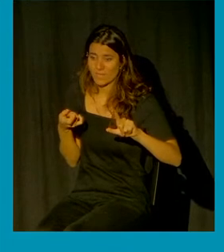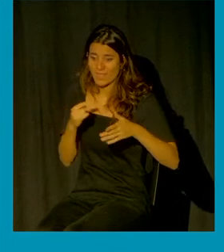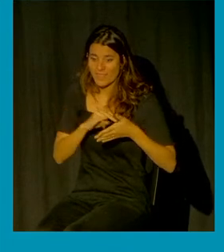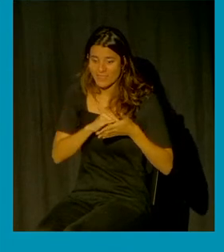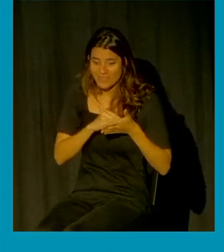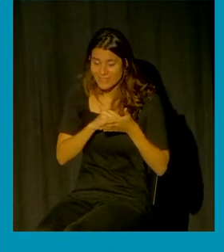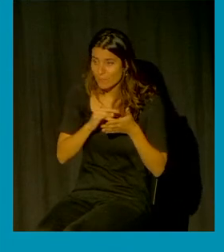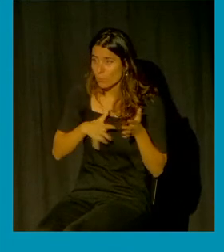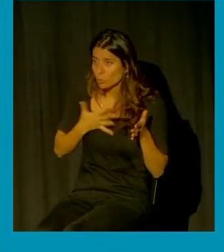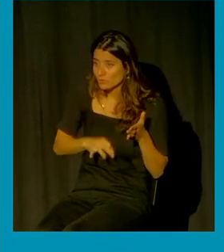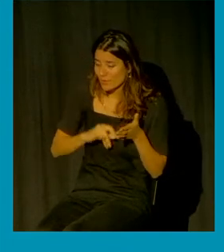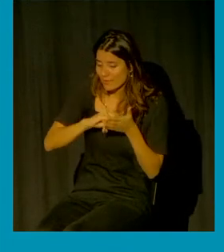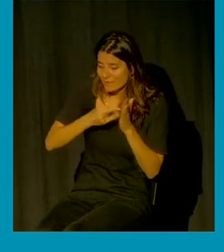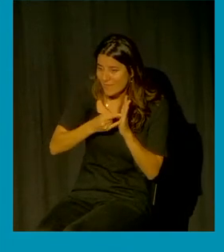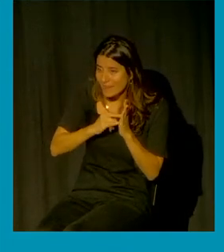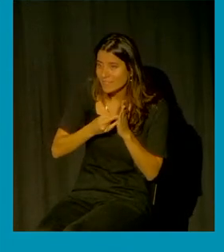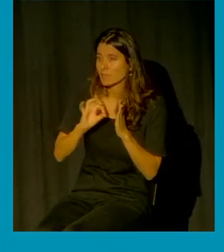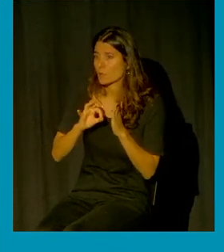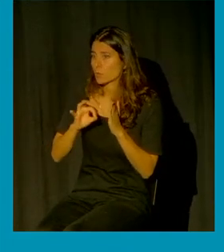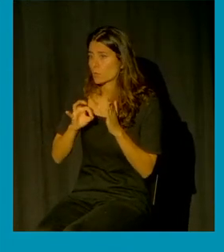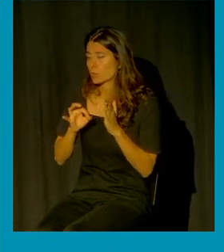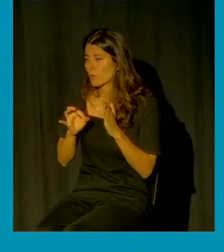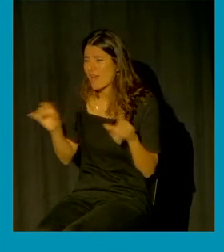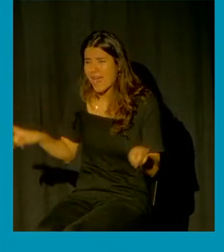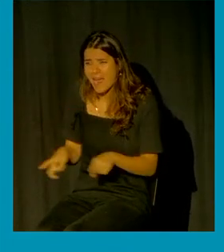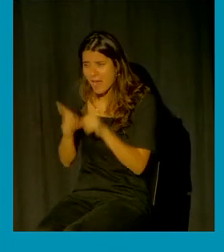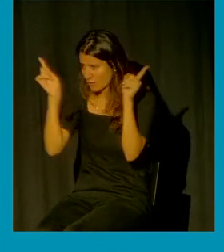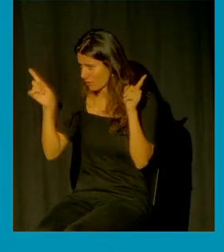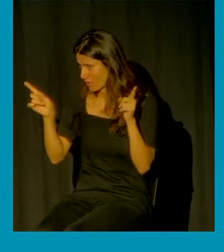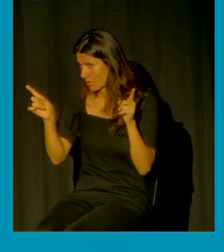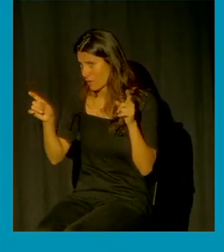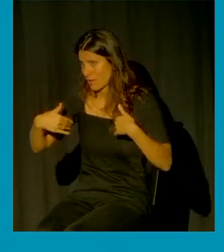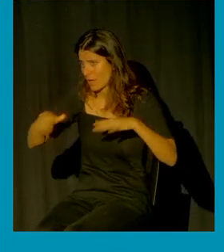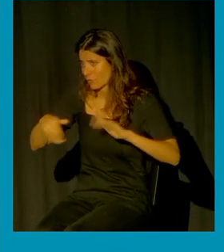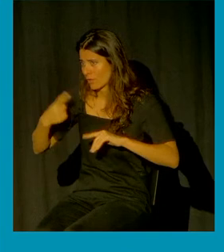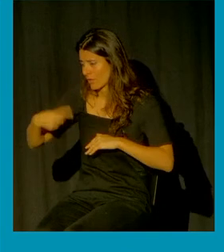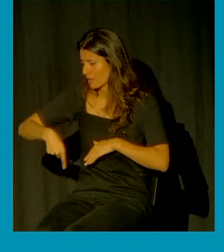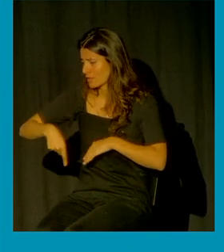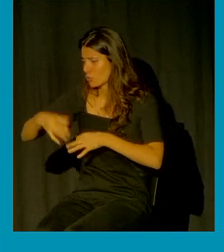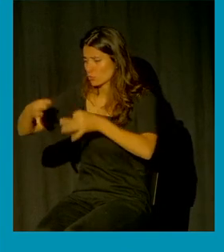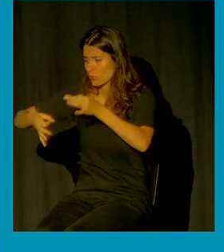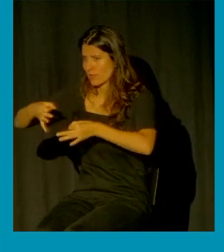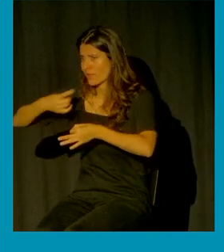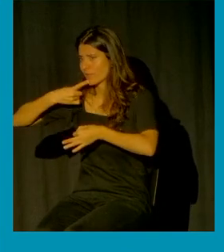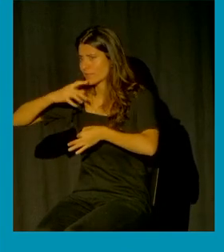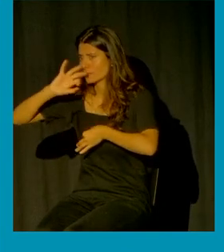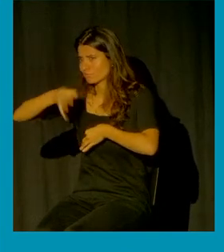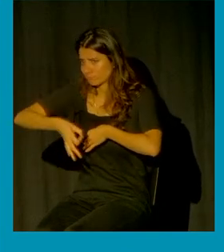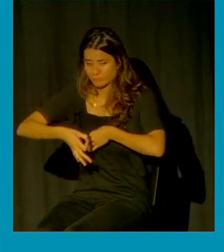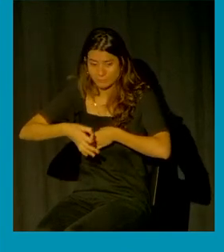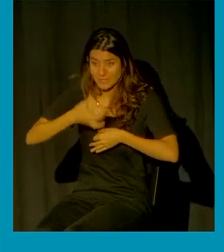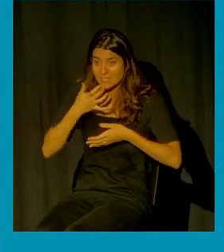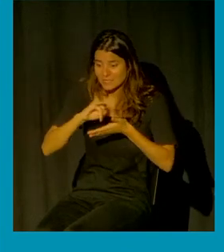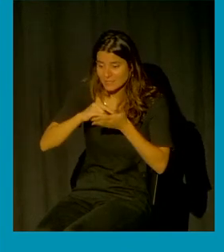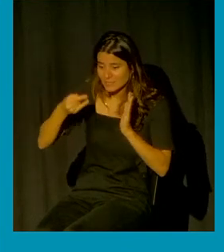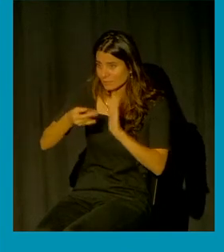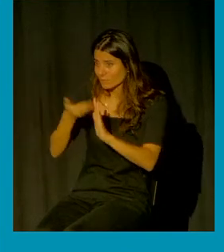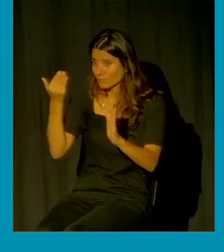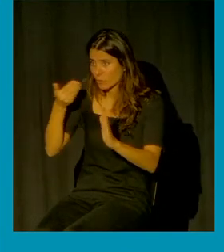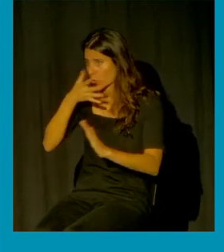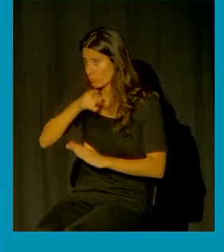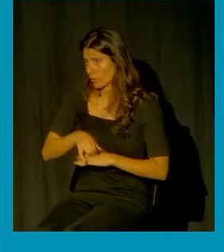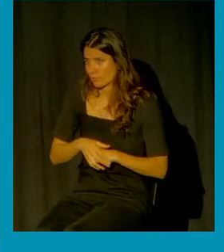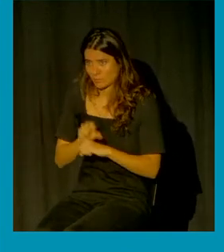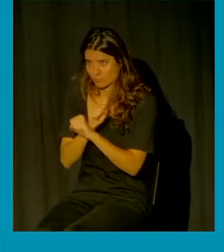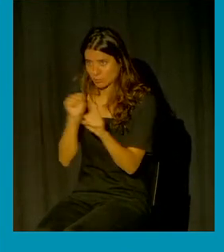o autoritats tecnològiques és pràcticament impossible i per tant tenim el fonest exemple